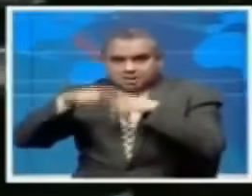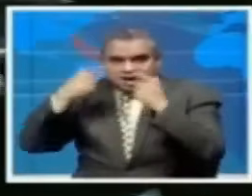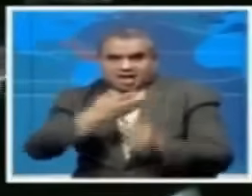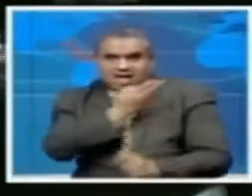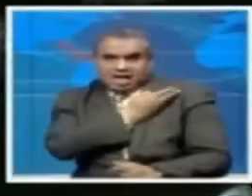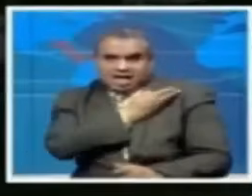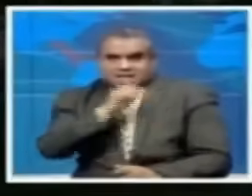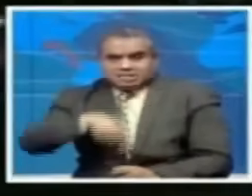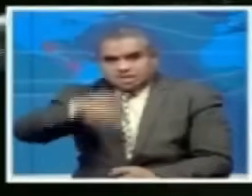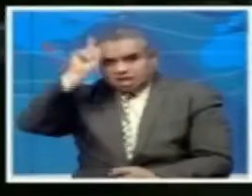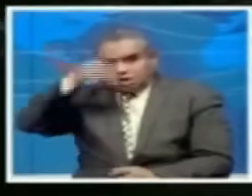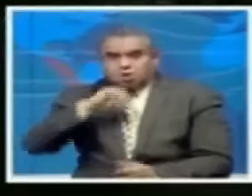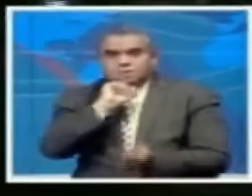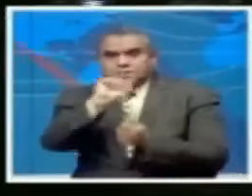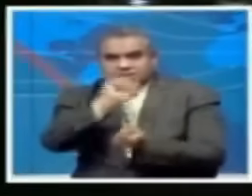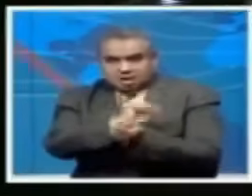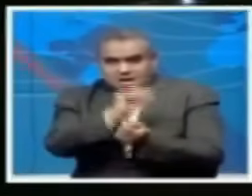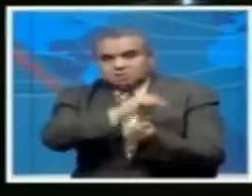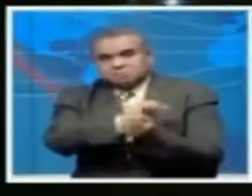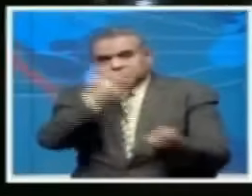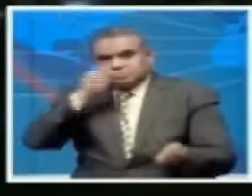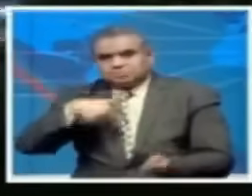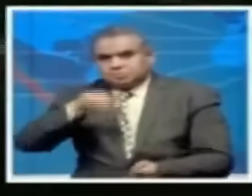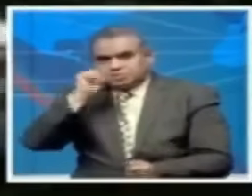قطاع غزة اليوم.